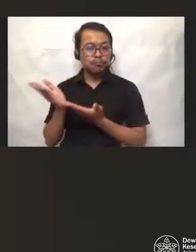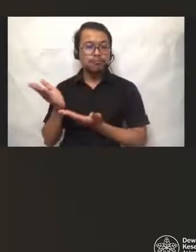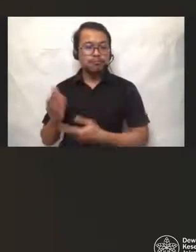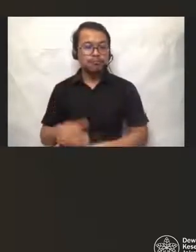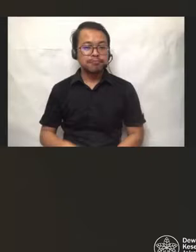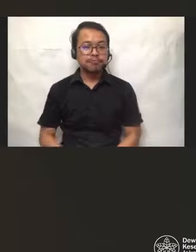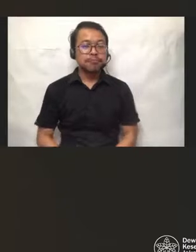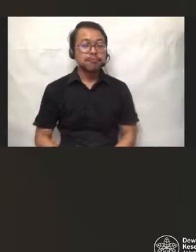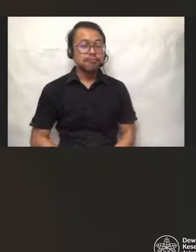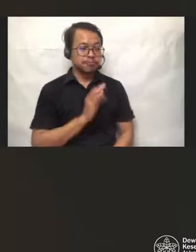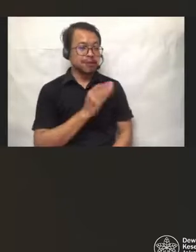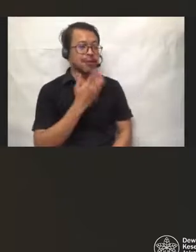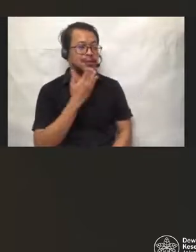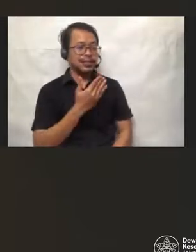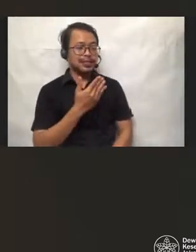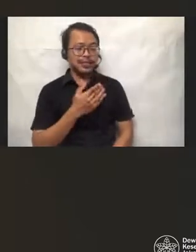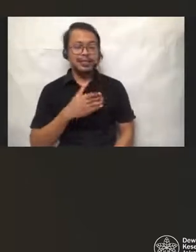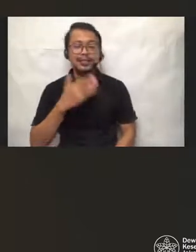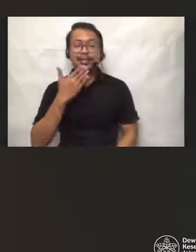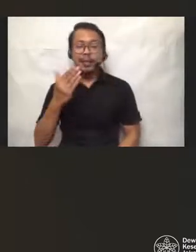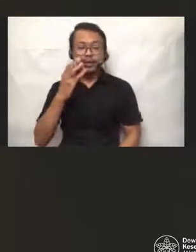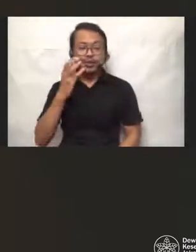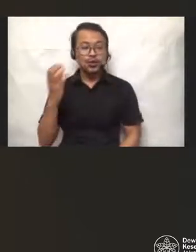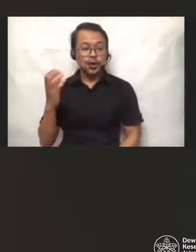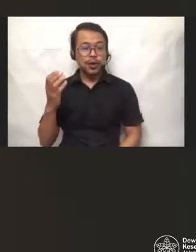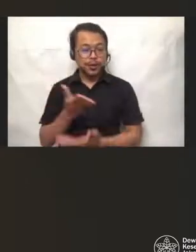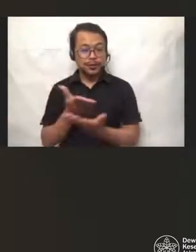Terima kasih. Selamat sore.